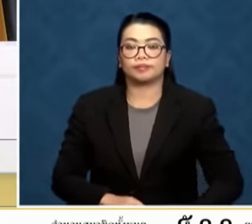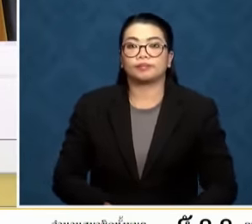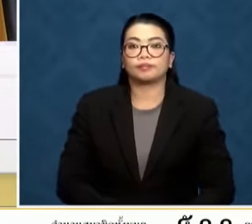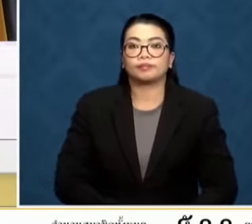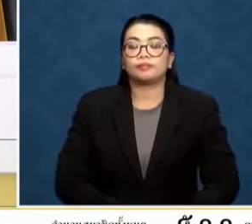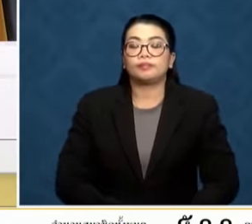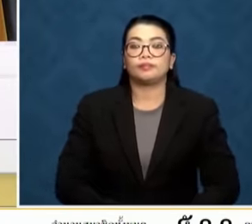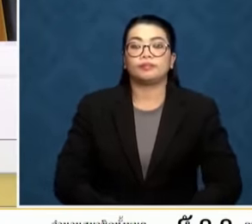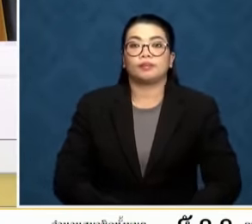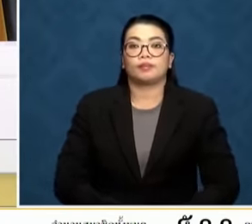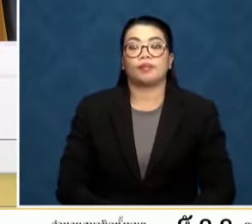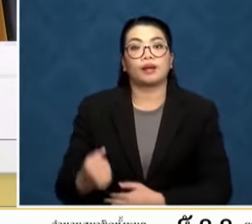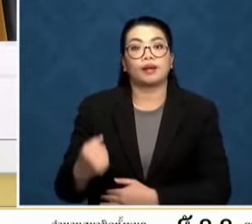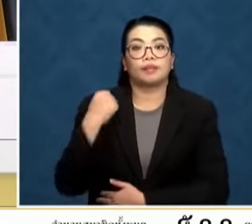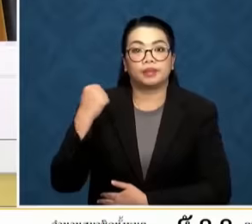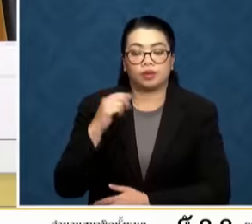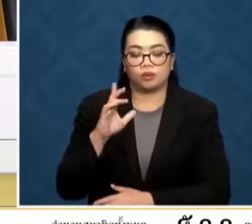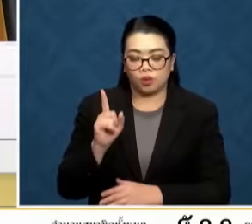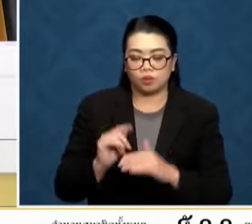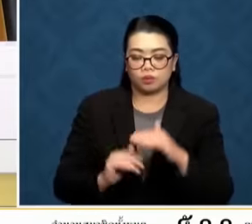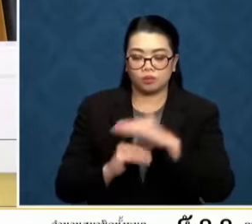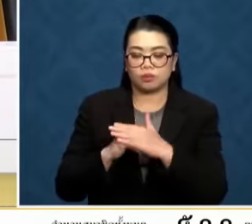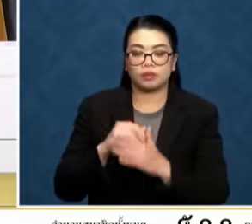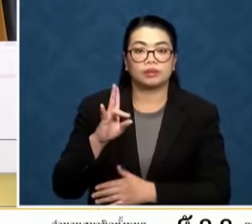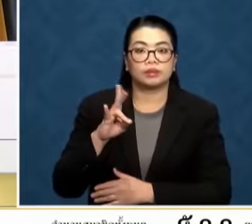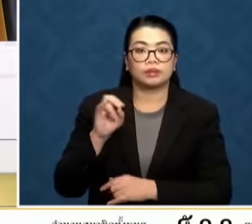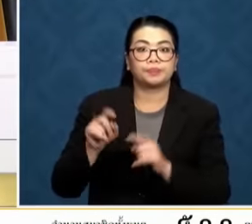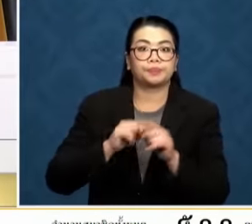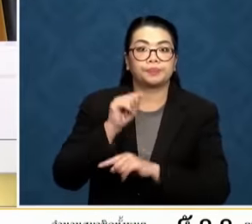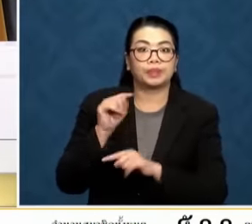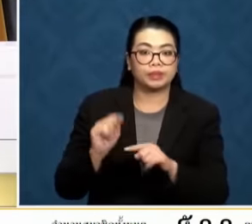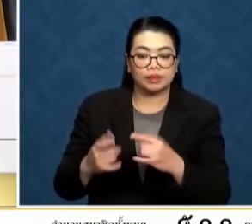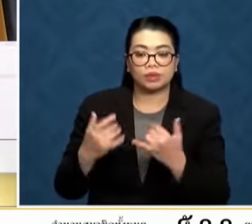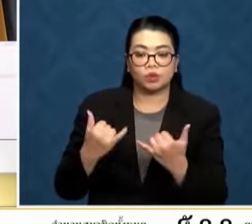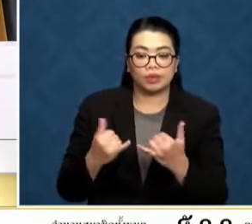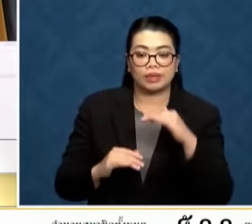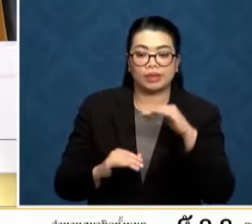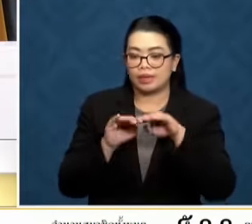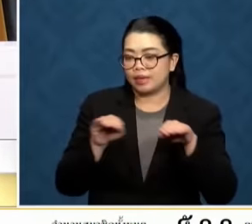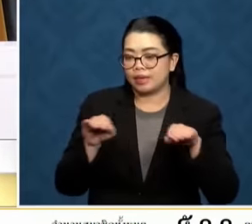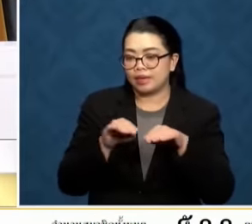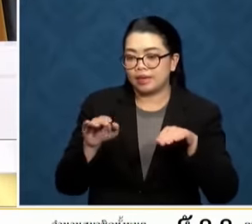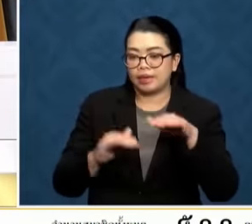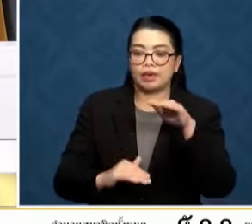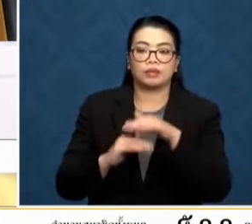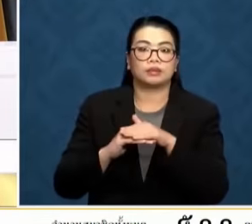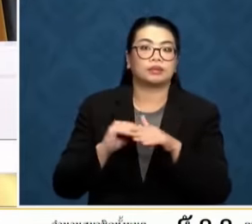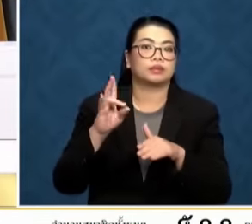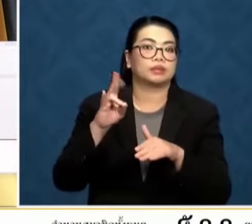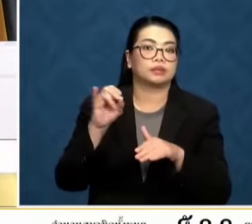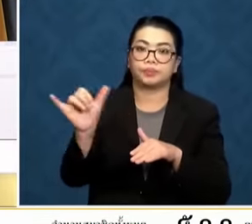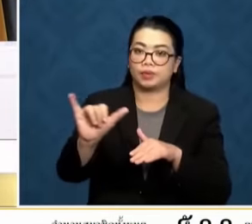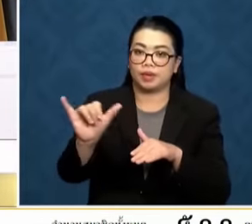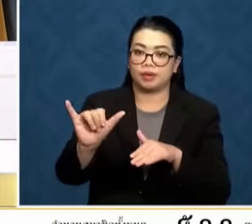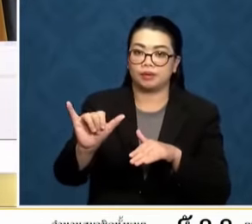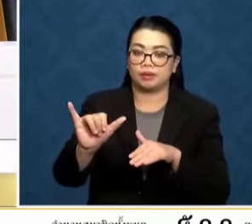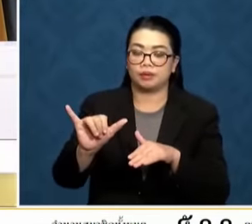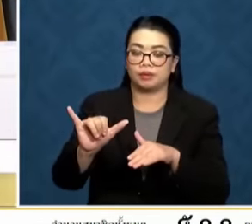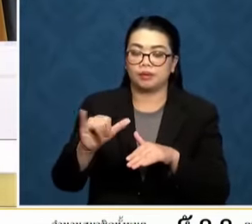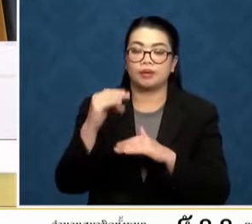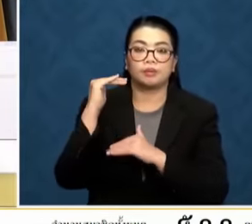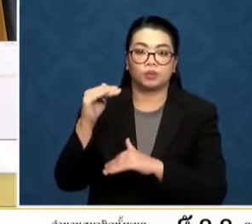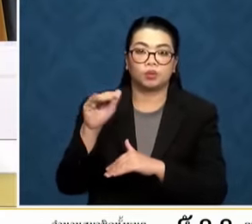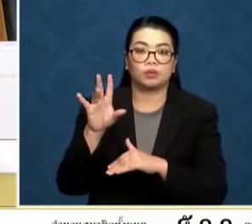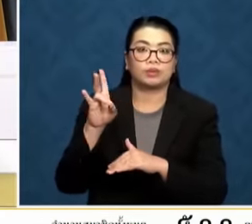สาธาณะต่อ GDPต้องไม่เกิน70%ซึ่งเรายังอยู่ในเกณฑ์ที่ไม่เกิน70%ประเด็นที่